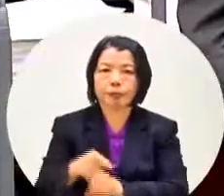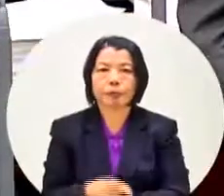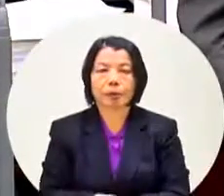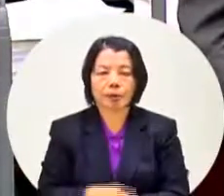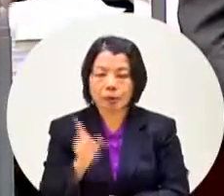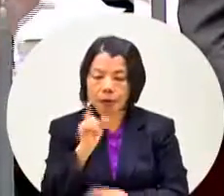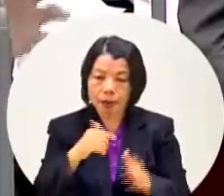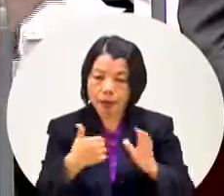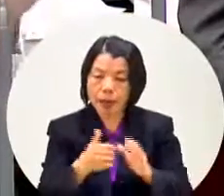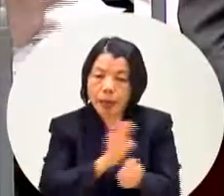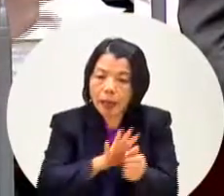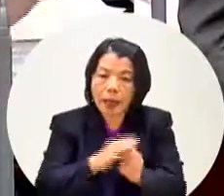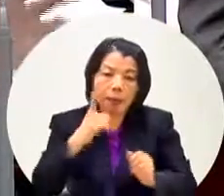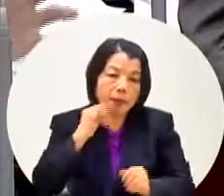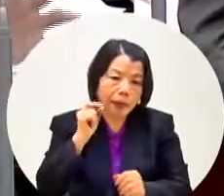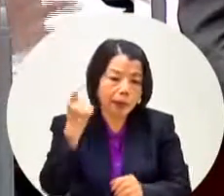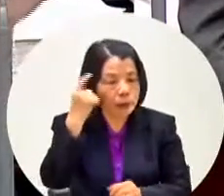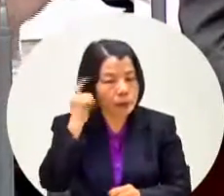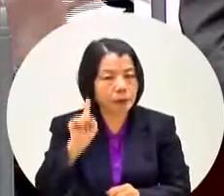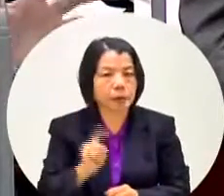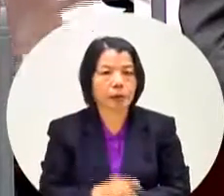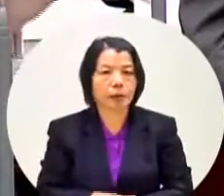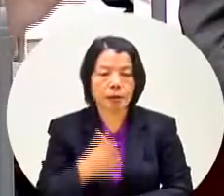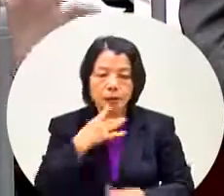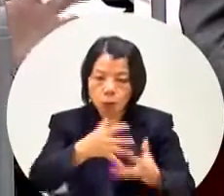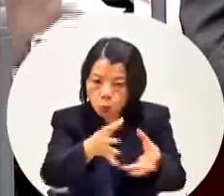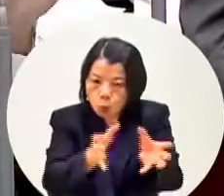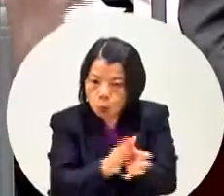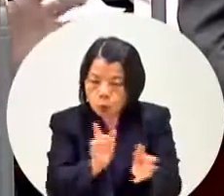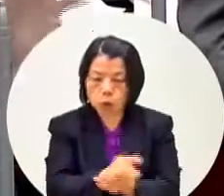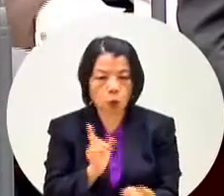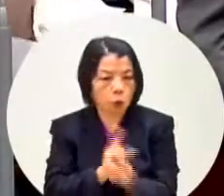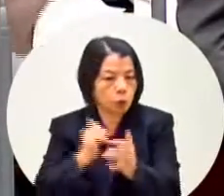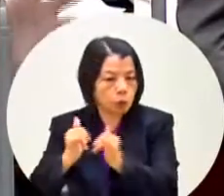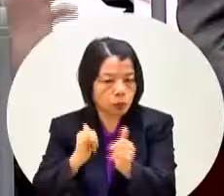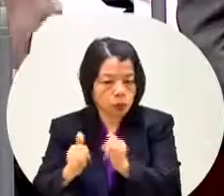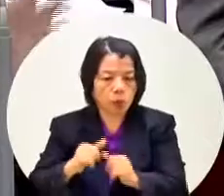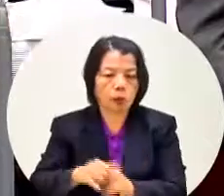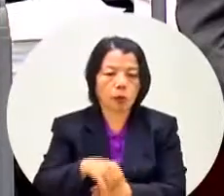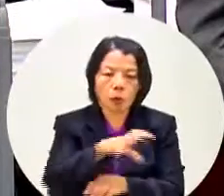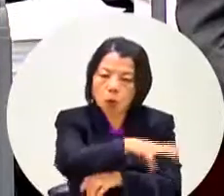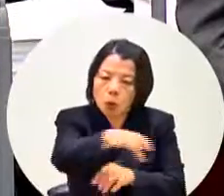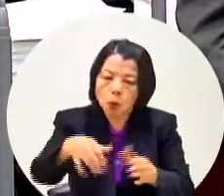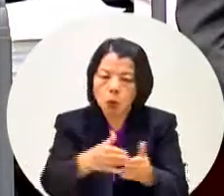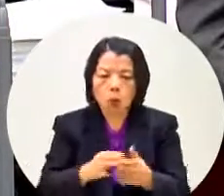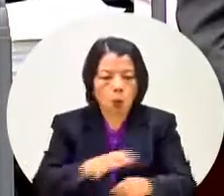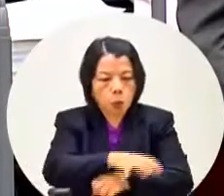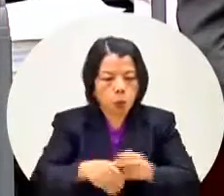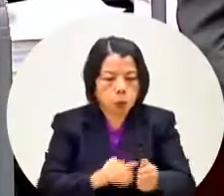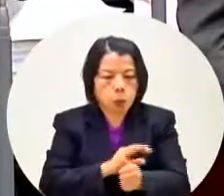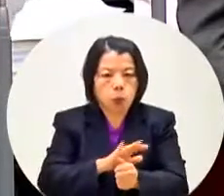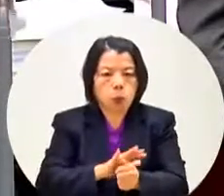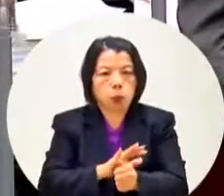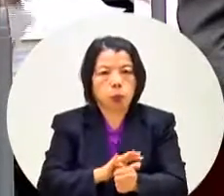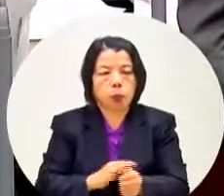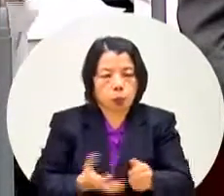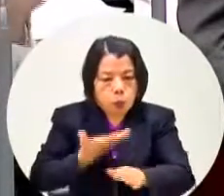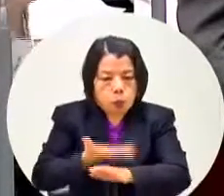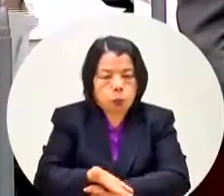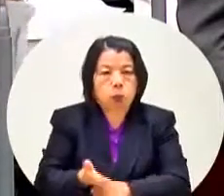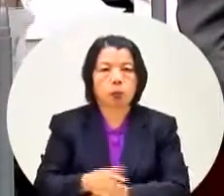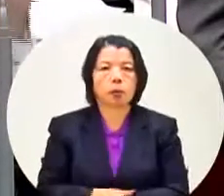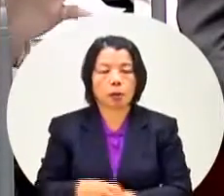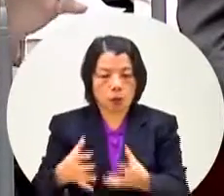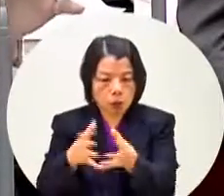了。 农业局吴局长请答复。 谢谢主席，谢谢黄议员。这是爱心妈妈。 哦，对，爱心妈妈，她是对哪一方面有爱